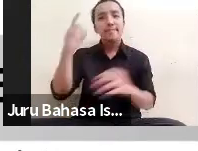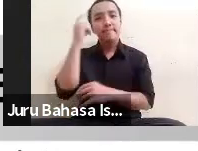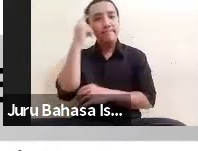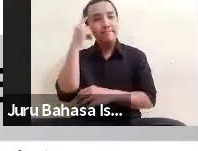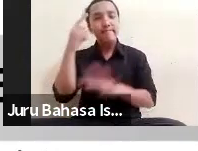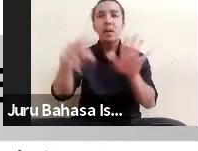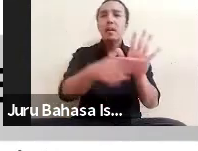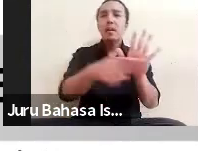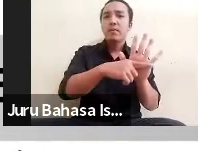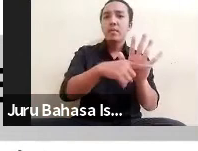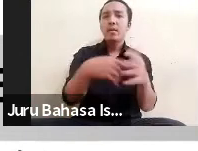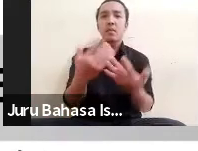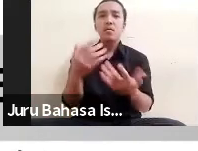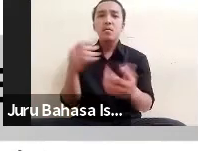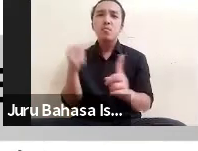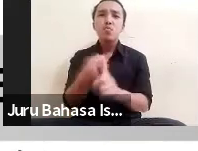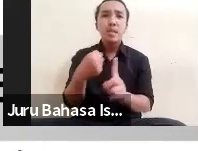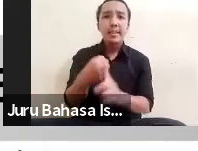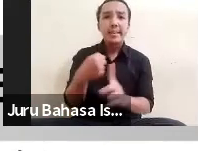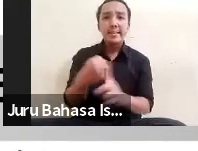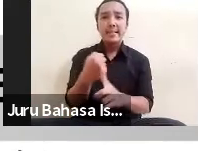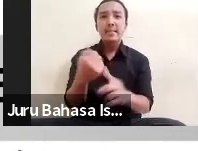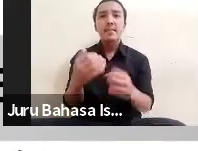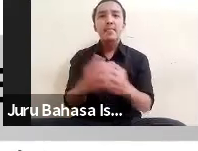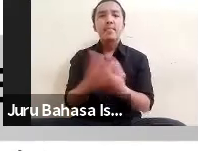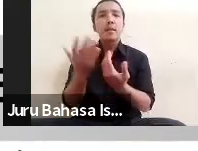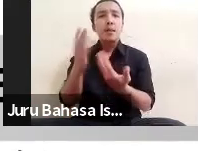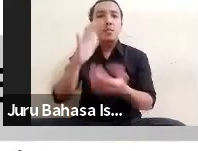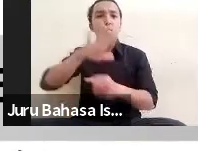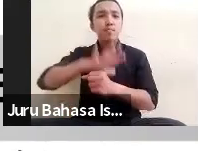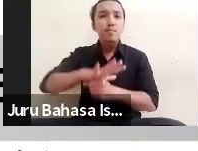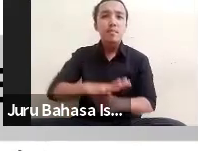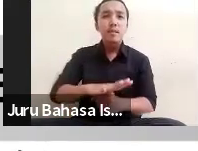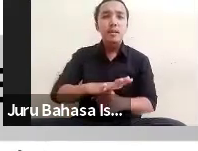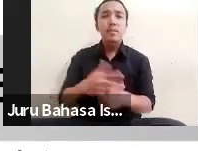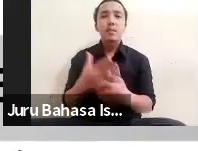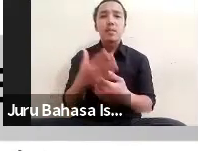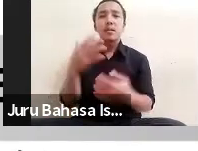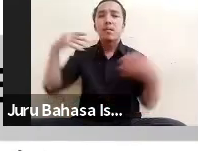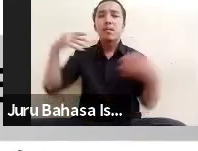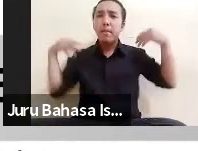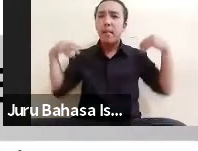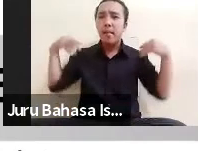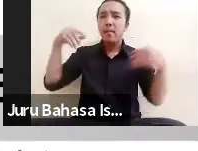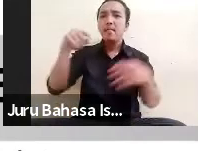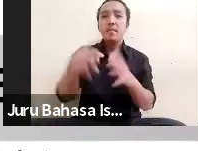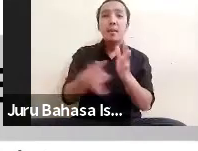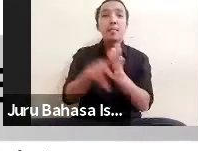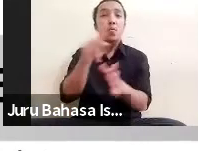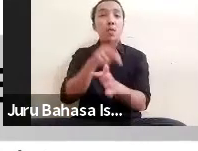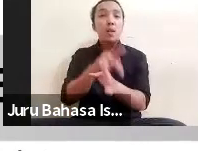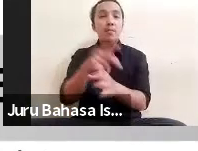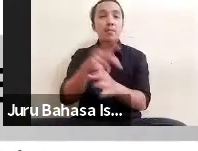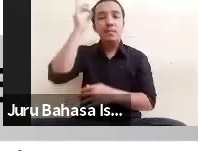adanya bullying, adanya pemarginalan difabel. Nah, ini adalah program desa inklusif